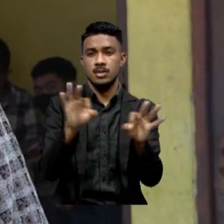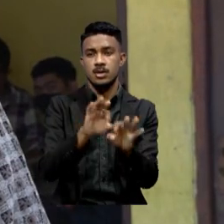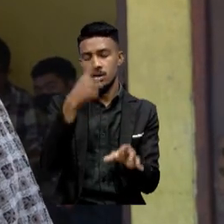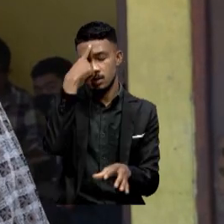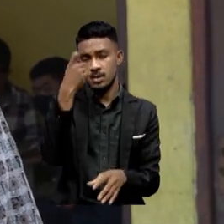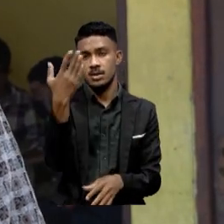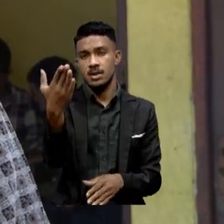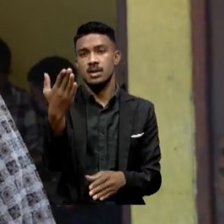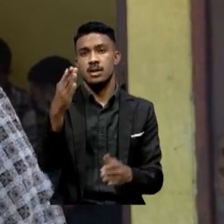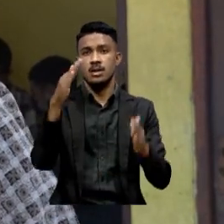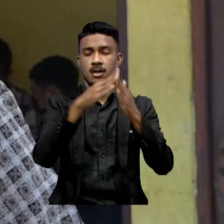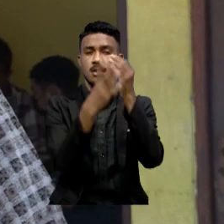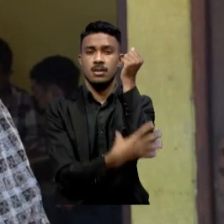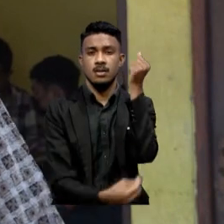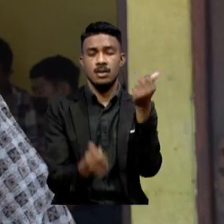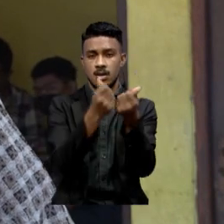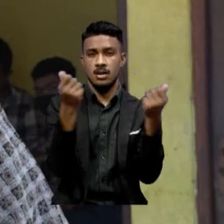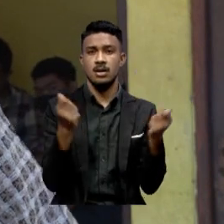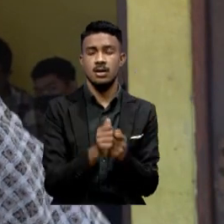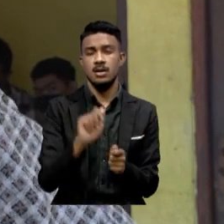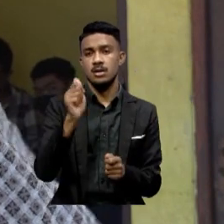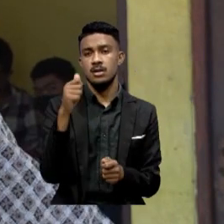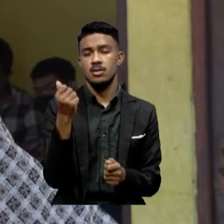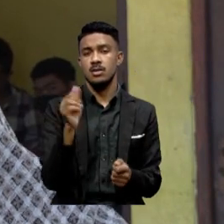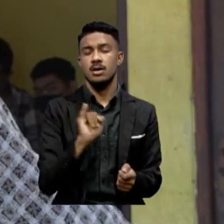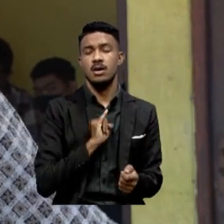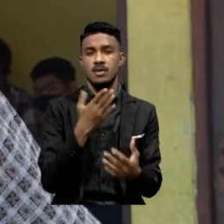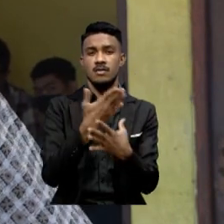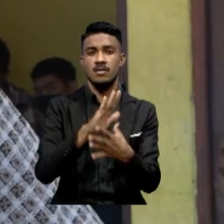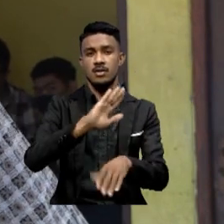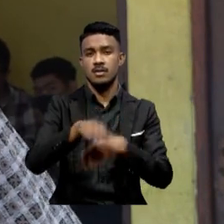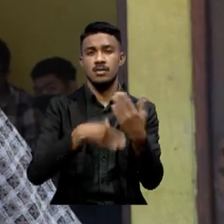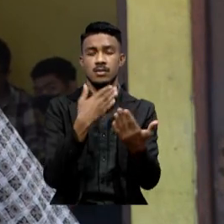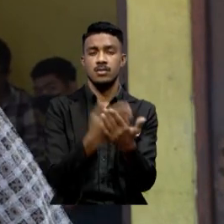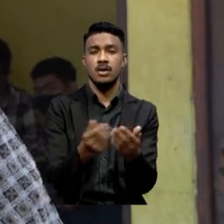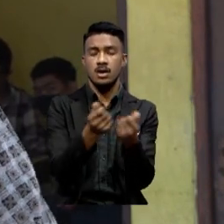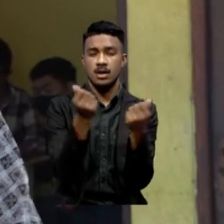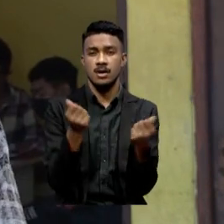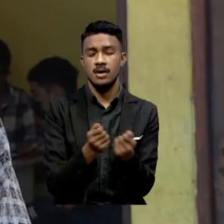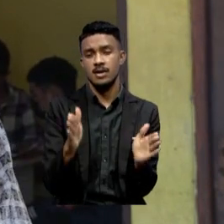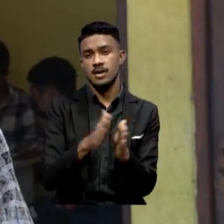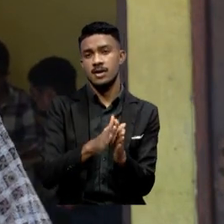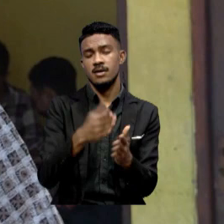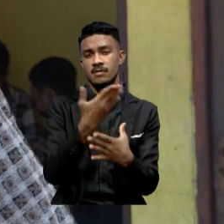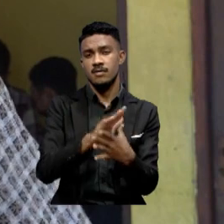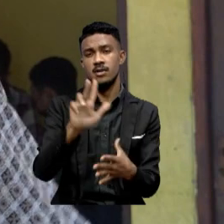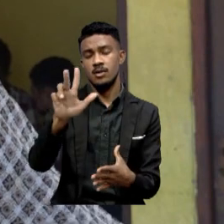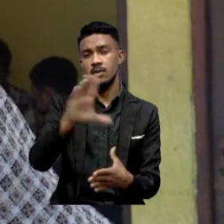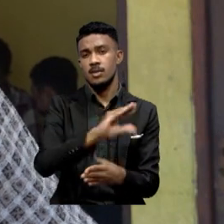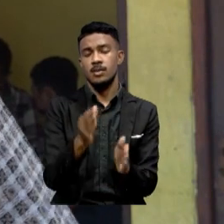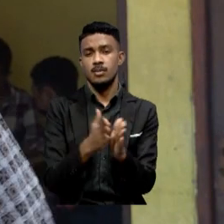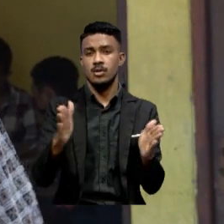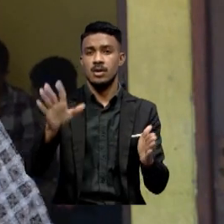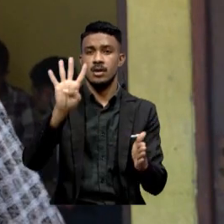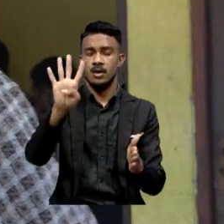like ni ya aldia sanur lah harus fahy itu ni aldia kiri ke fahy tulu aldia buat fahy hat Nih pak, tutu alias